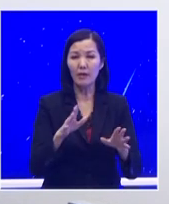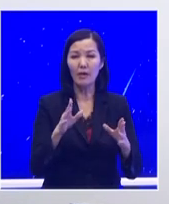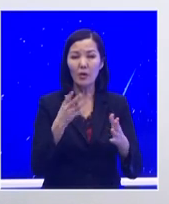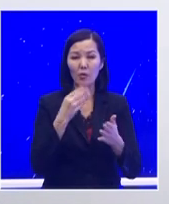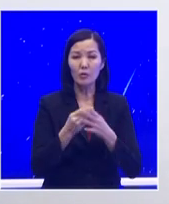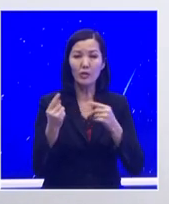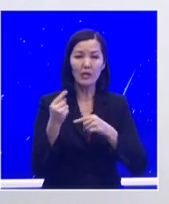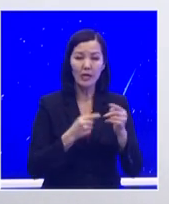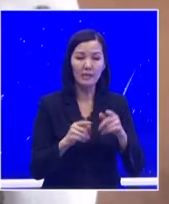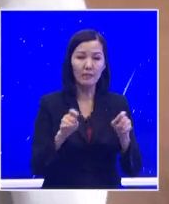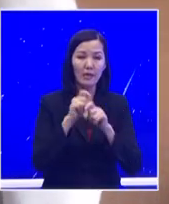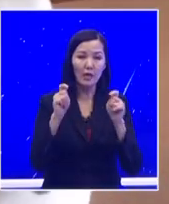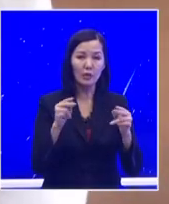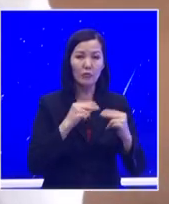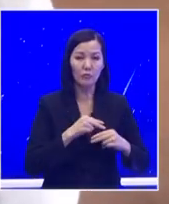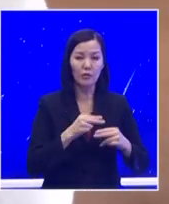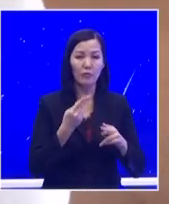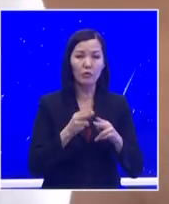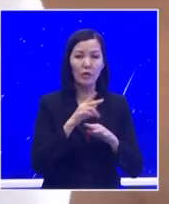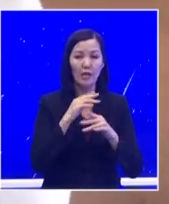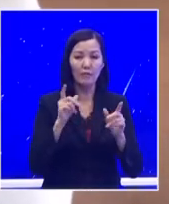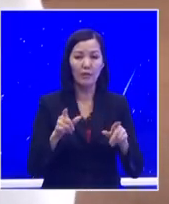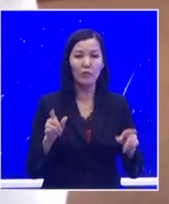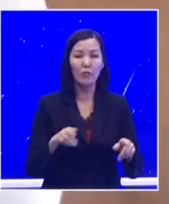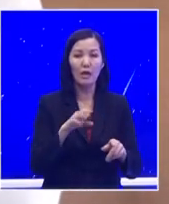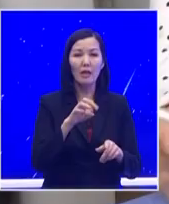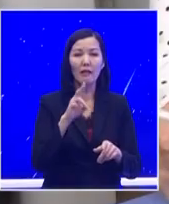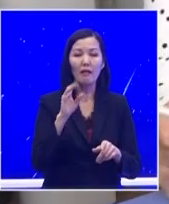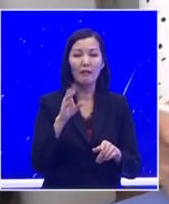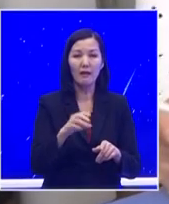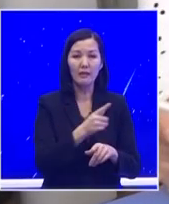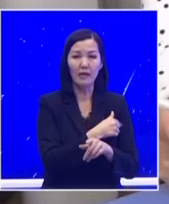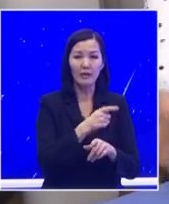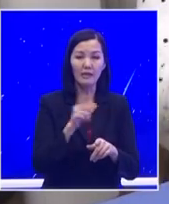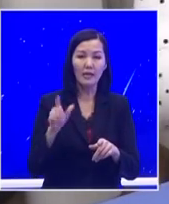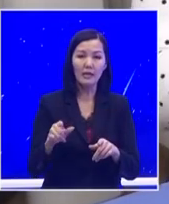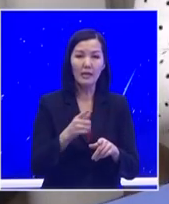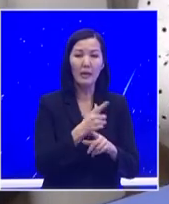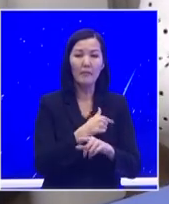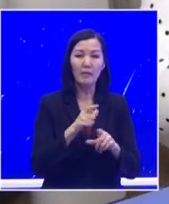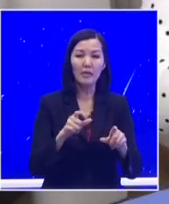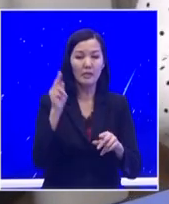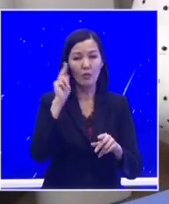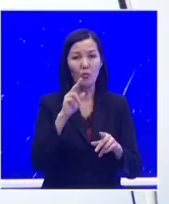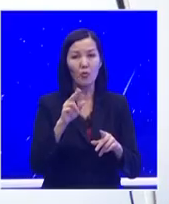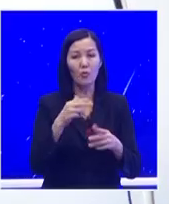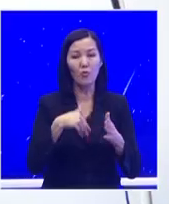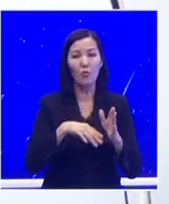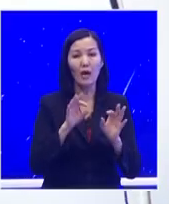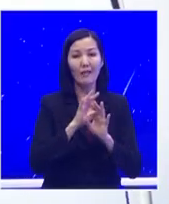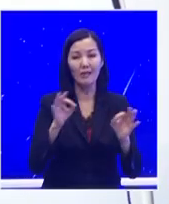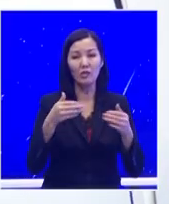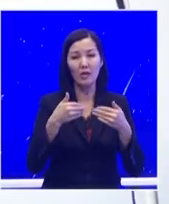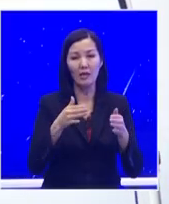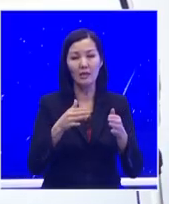кәсібін шаруасын дөңгелетіп отырғандар өте көп. Дәрігер Талғат Нығымет солардың бірі. Қытайдағы медициналық оқу ордасын үздік аяқтаған